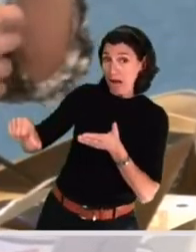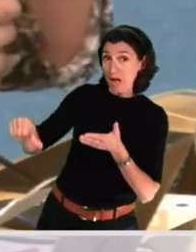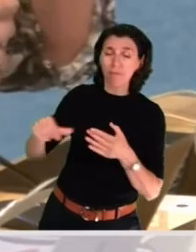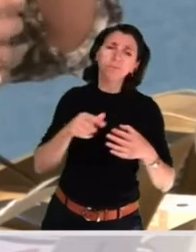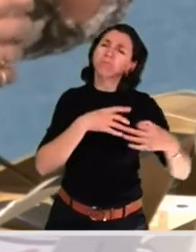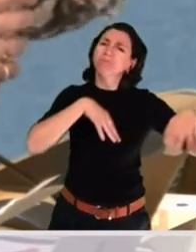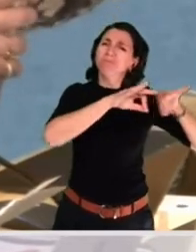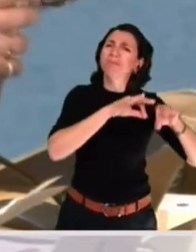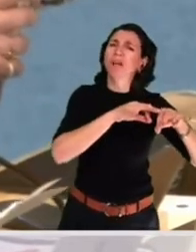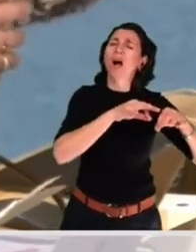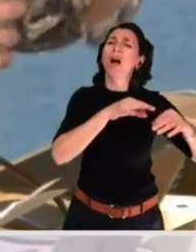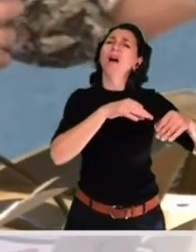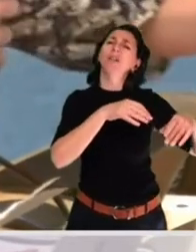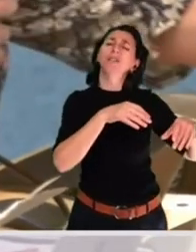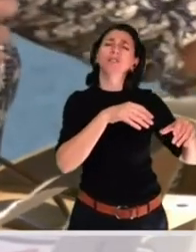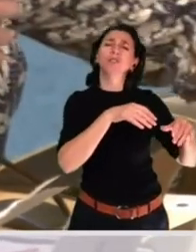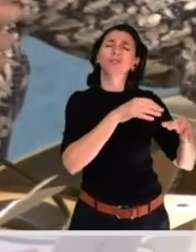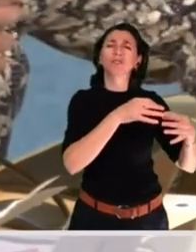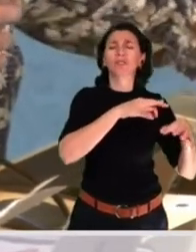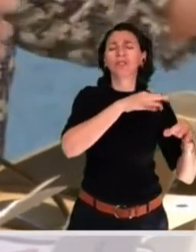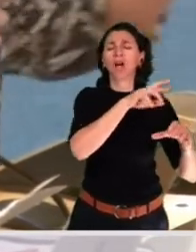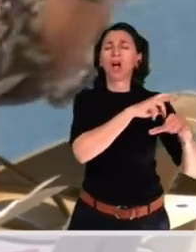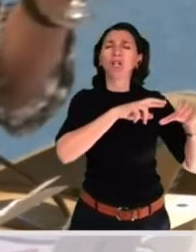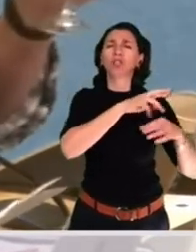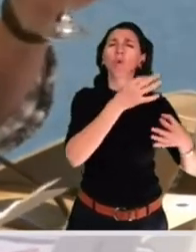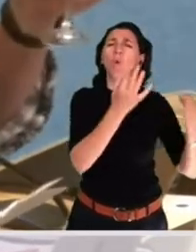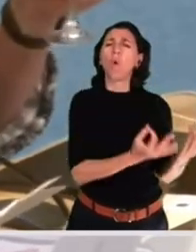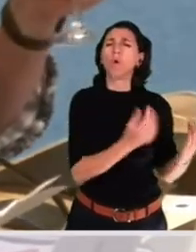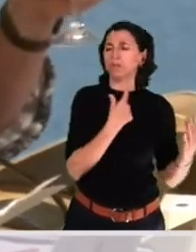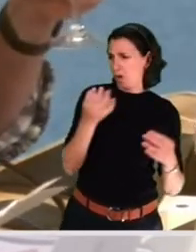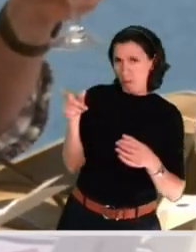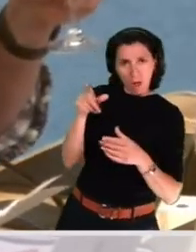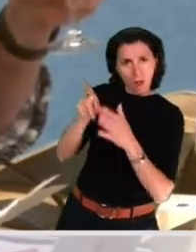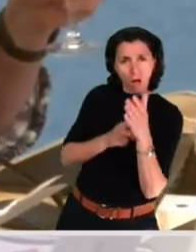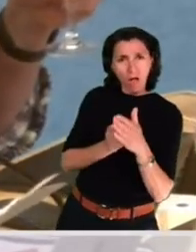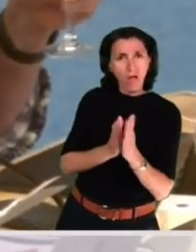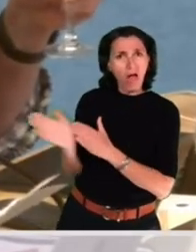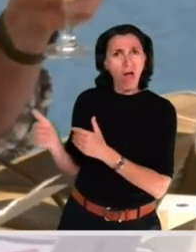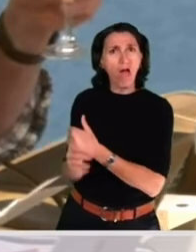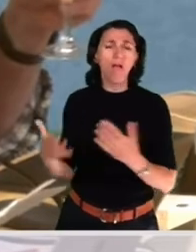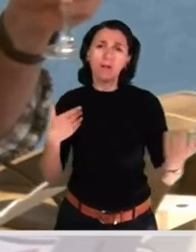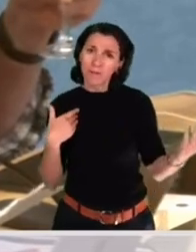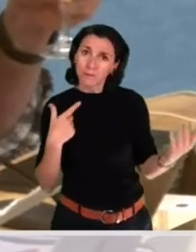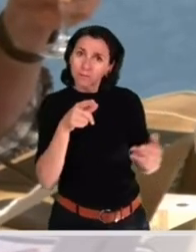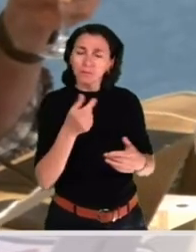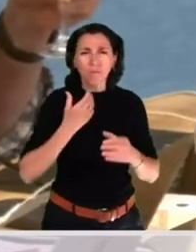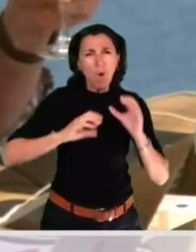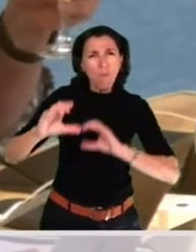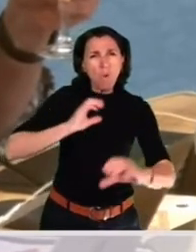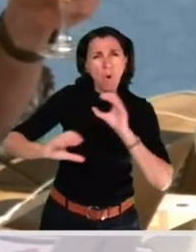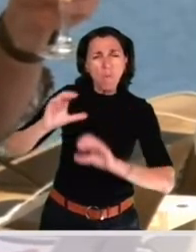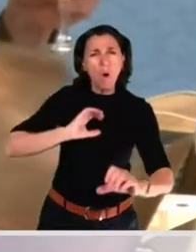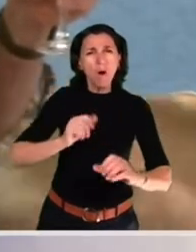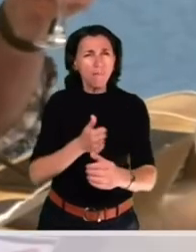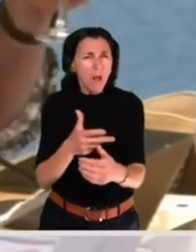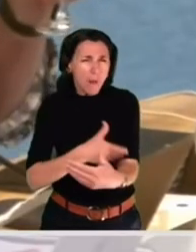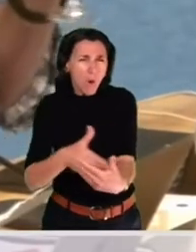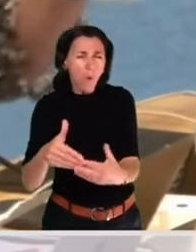illégales, avec une surévaluation de mètres carrés. Vous avez investi depuis des millions d'euros pour mettre ce siège aux